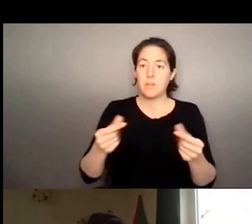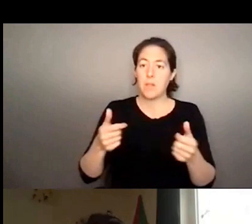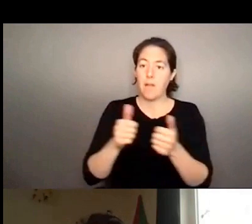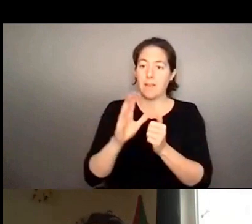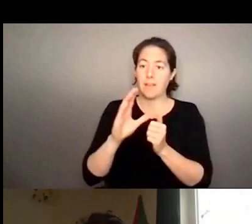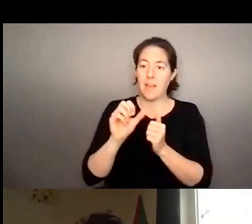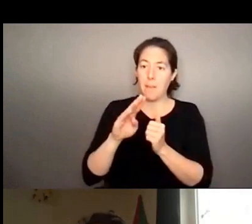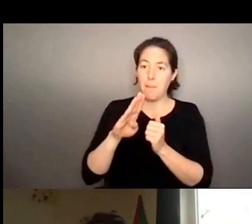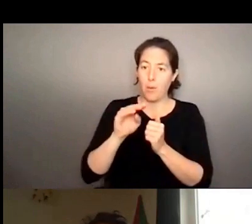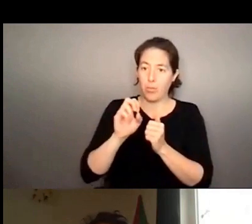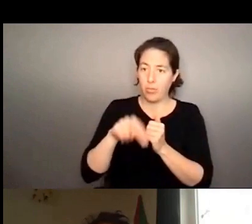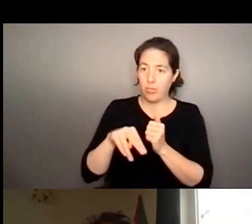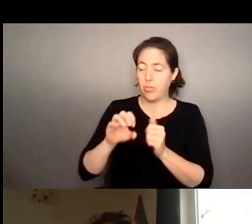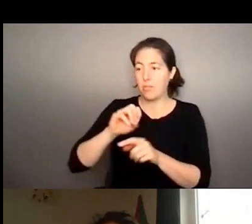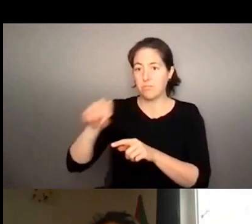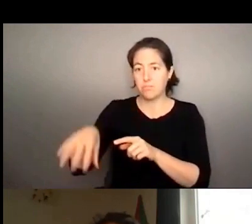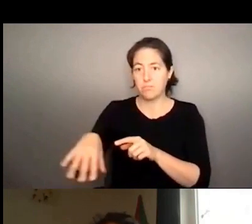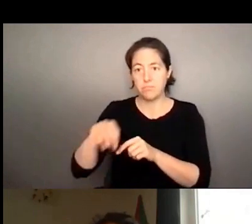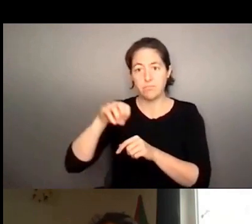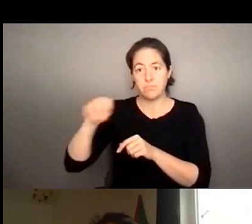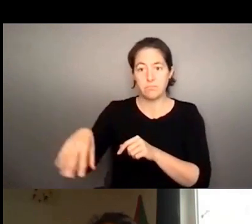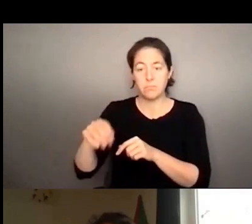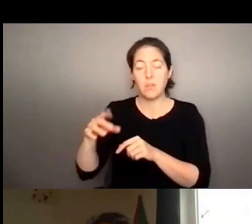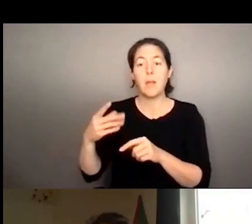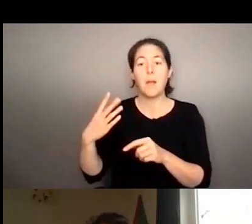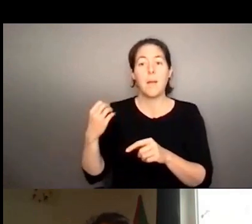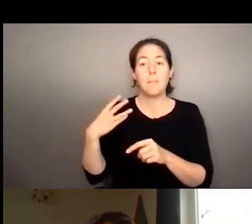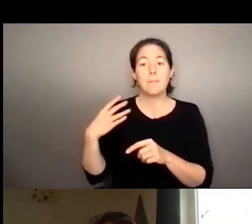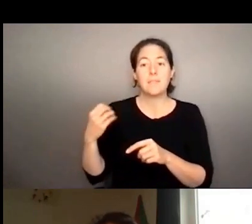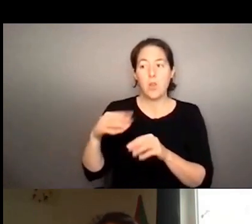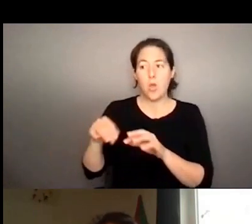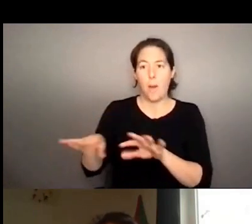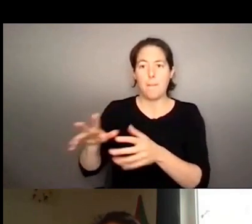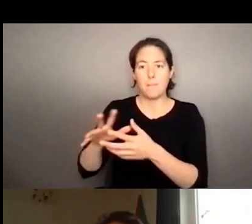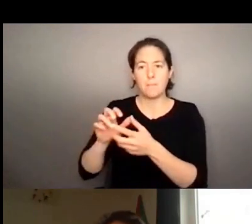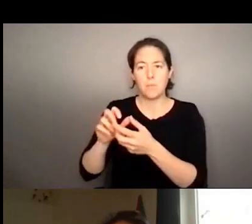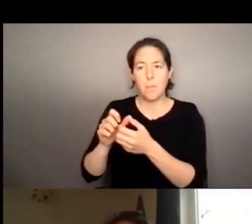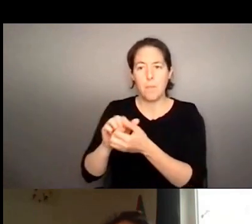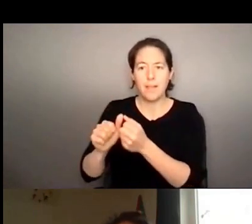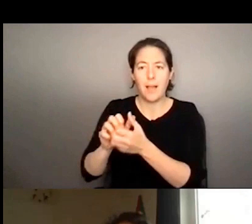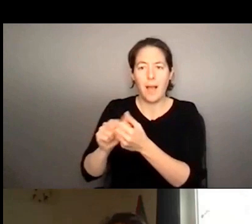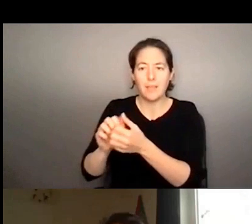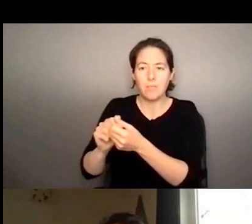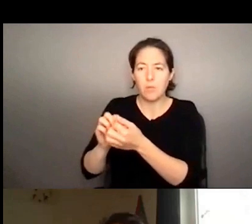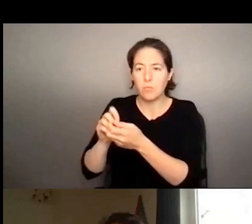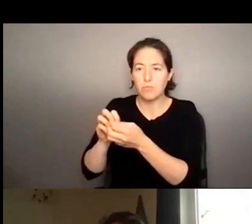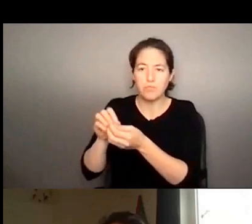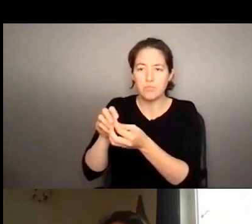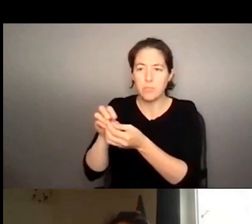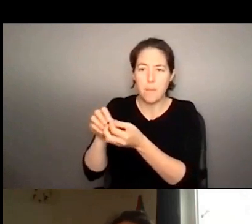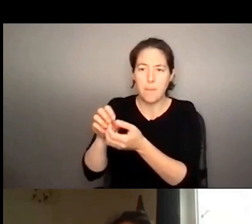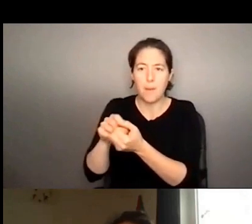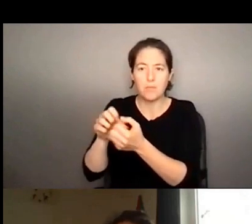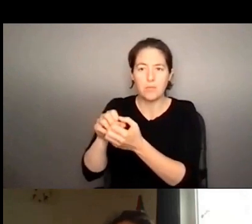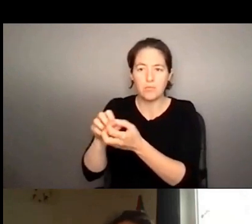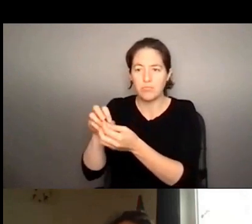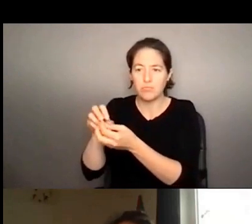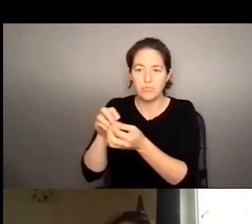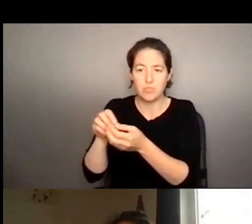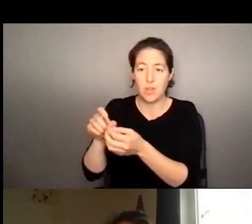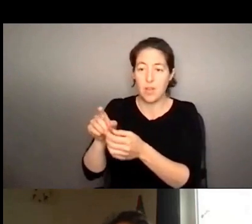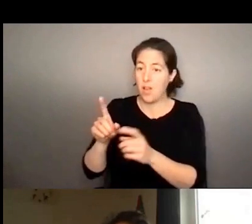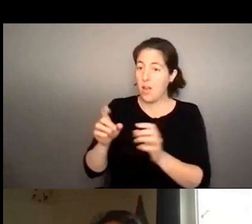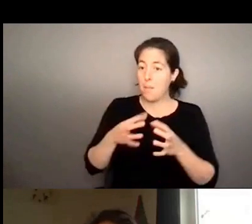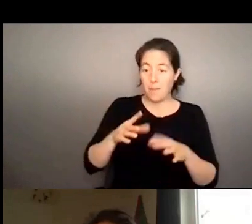de champignons, sur le mycélium va les dégrader, les intégrer, hein, les manger. Puis tant qu'on le nourrit, ça